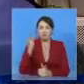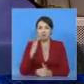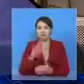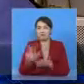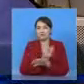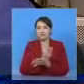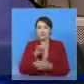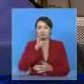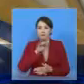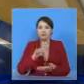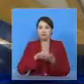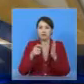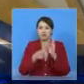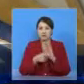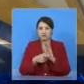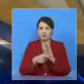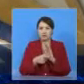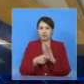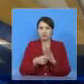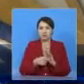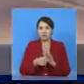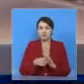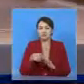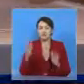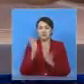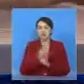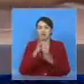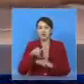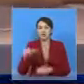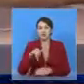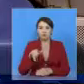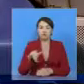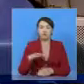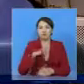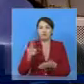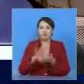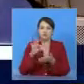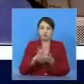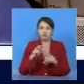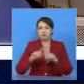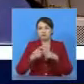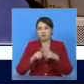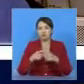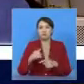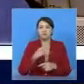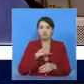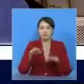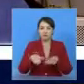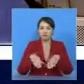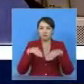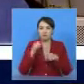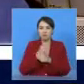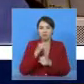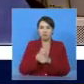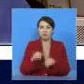бесплатные мастер-классы, эко-сумку мы проходили, теперь вот сегодня бисер, плетение идет у нас, потом курпешки делаем